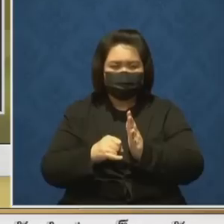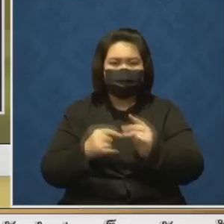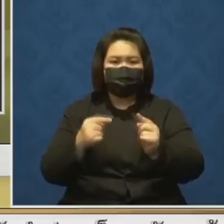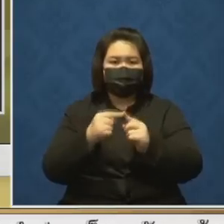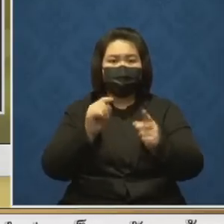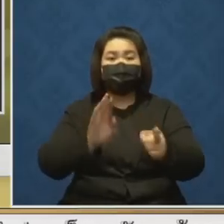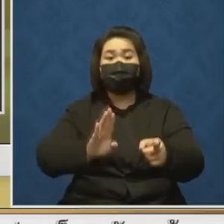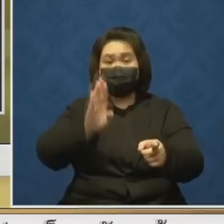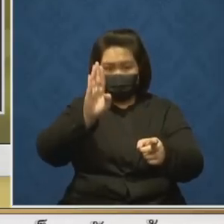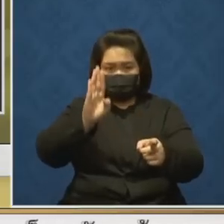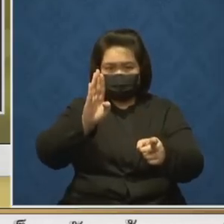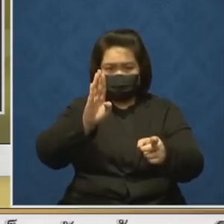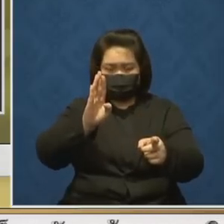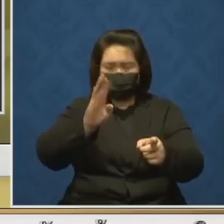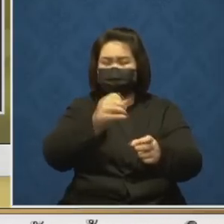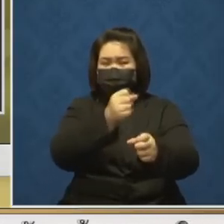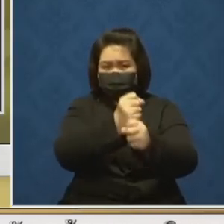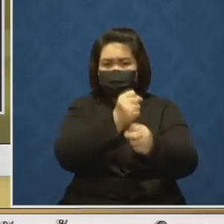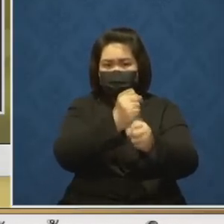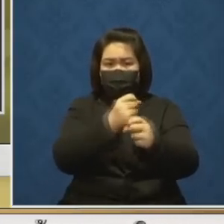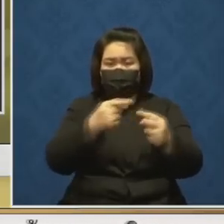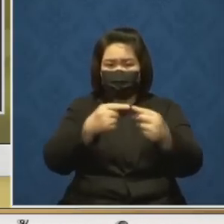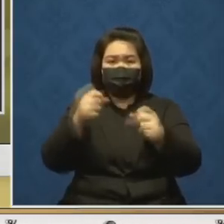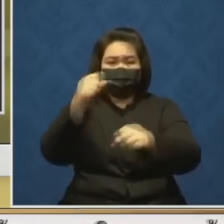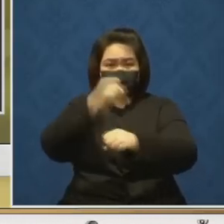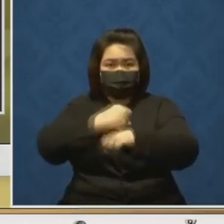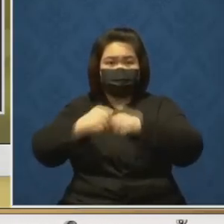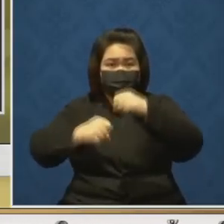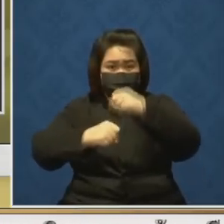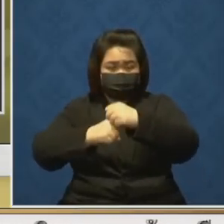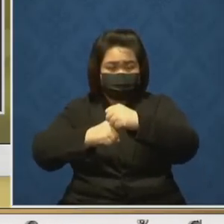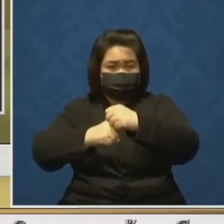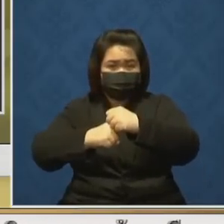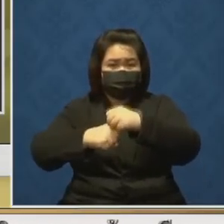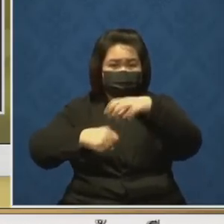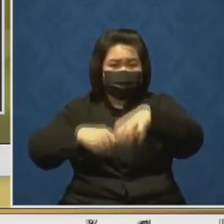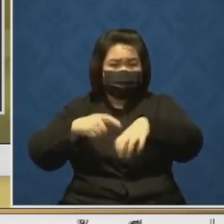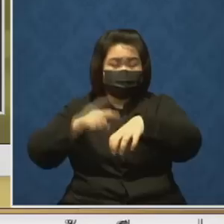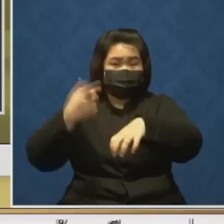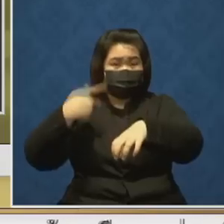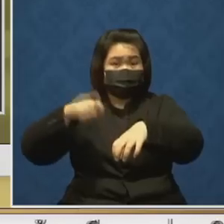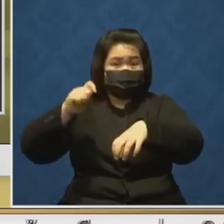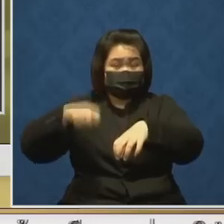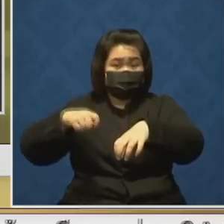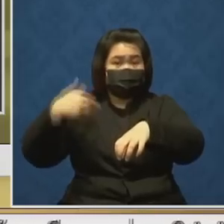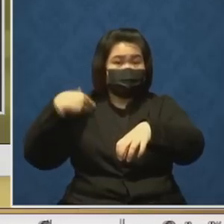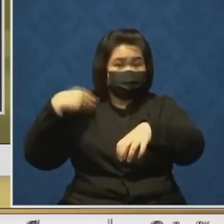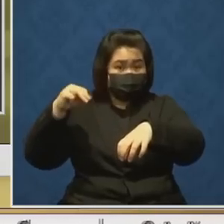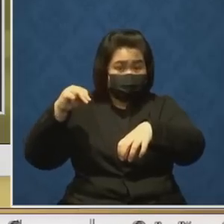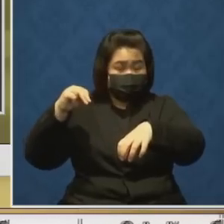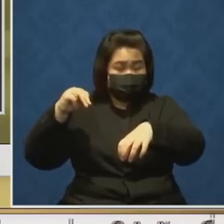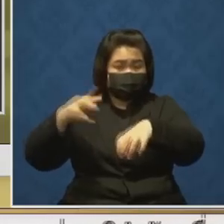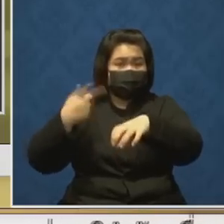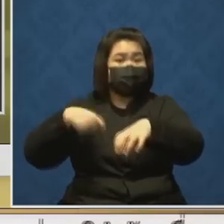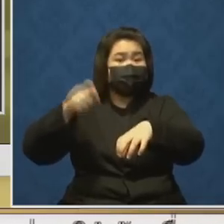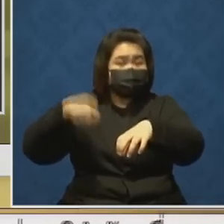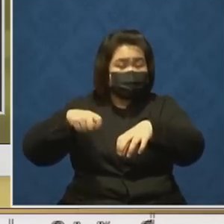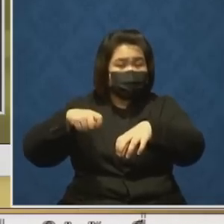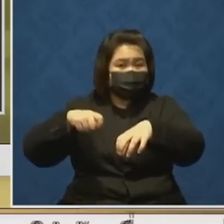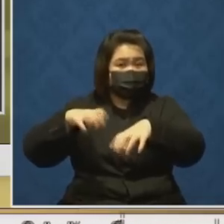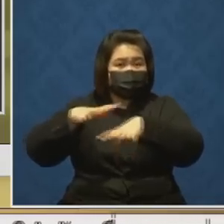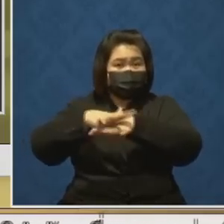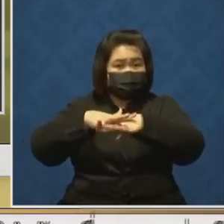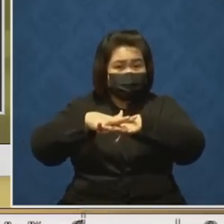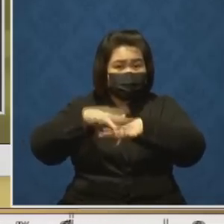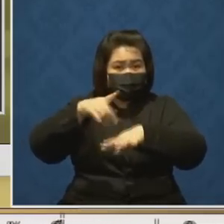เอก aç Litเข้รบปรงอาคารสารมลบุรีและพับปงอาคารสารพักขะหนองก่อนที่จะมีการจัดประ